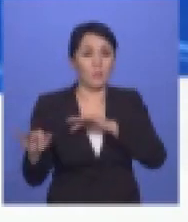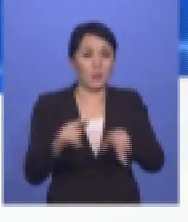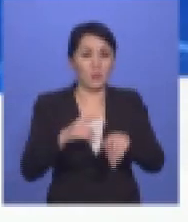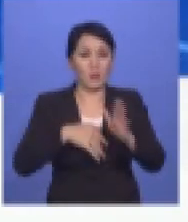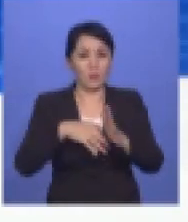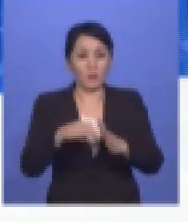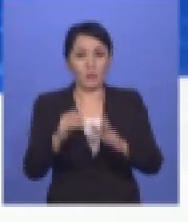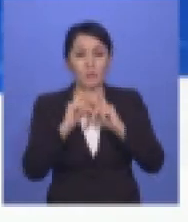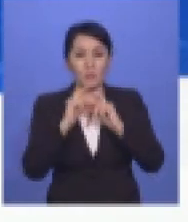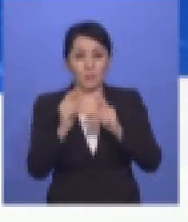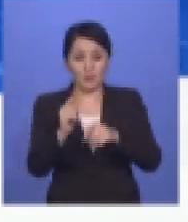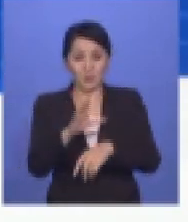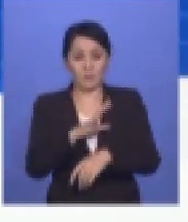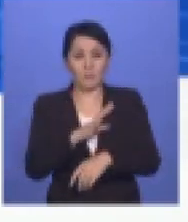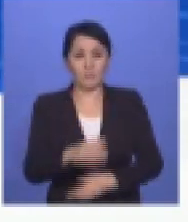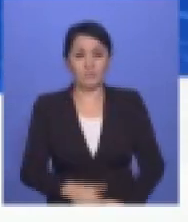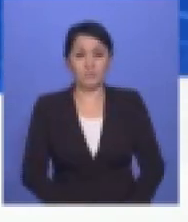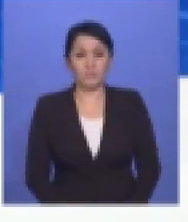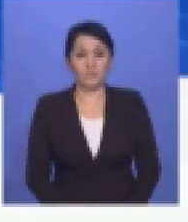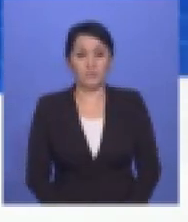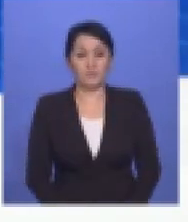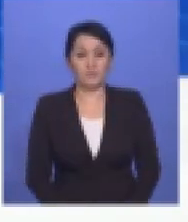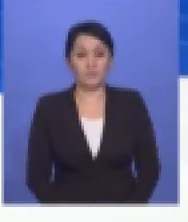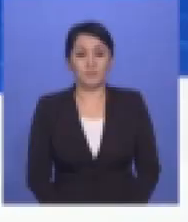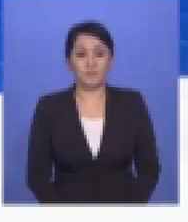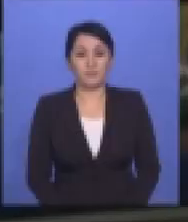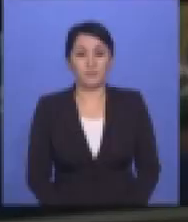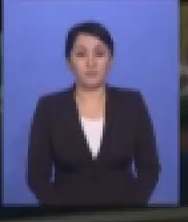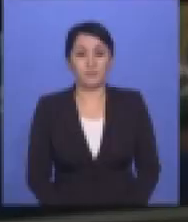іс-шара барысында үздіктерге бірқатар марапат табыс етілді.